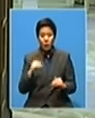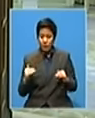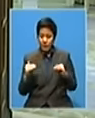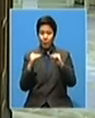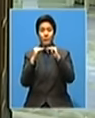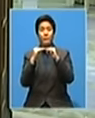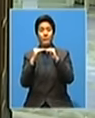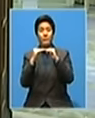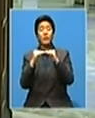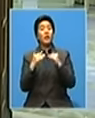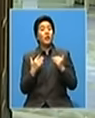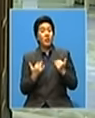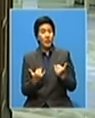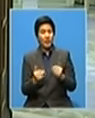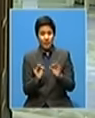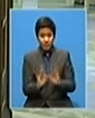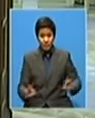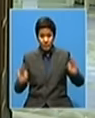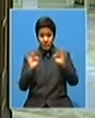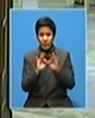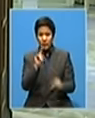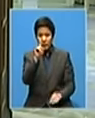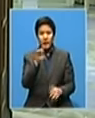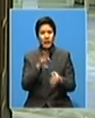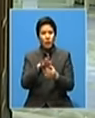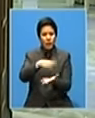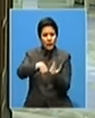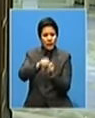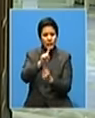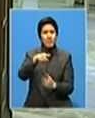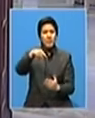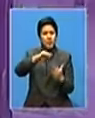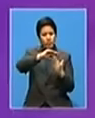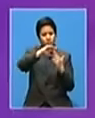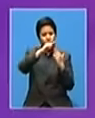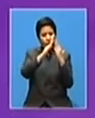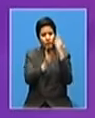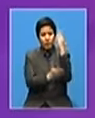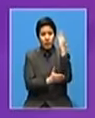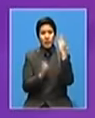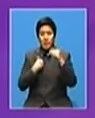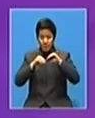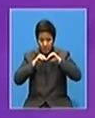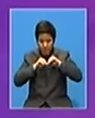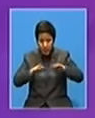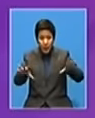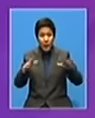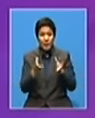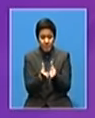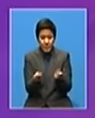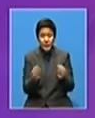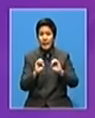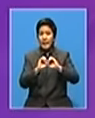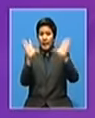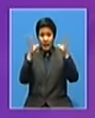กันนะครับสำหรับในเรื่องสำคัญอีกเรื่องคือเรื่องเขตเศรษฐกิจพิเศษนั้นวันนี้รัฐบาลก็ได้ออกประกาศกำหนดพื้นที่เขตเศรษฐกิจพิเศษอย่างเป็นท